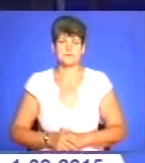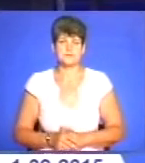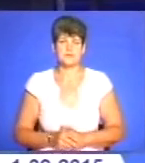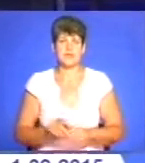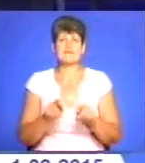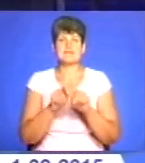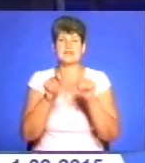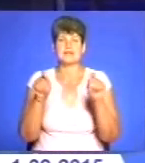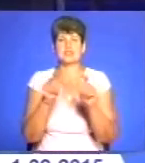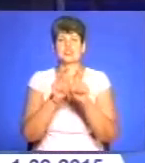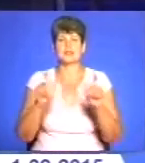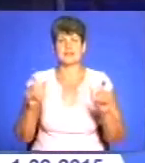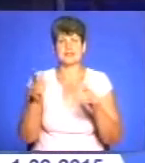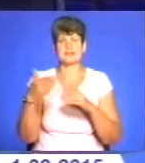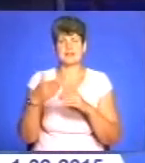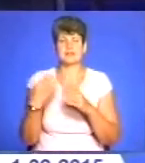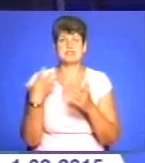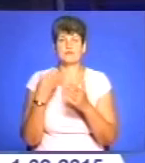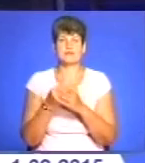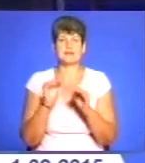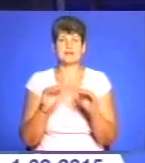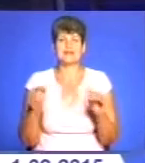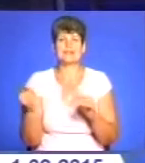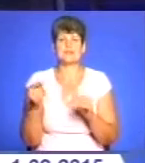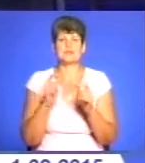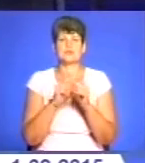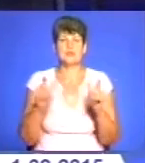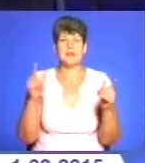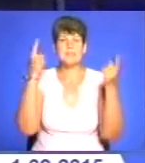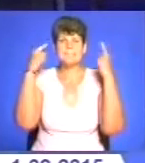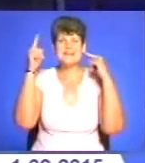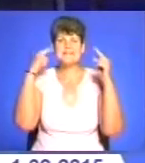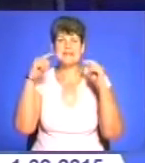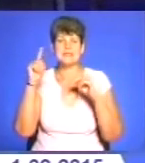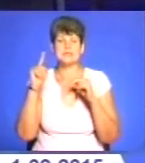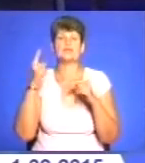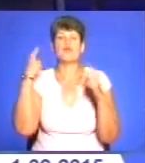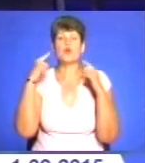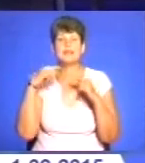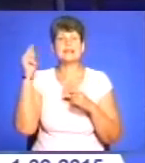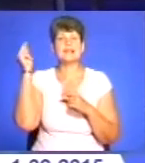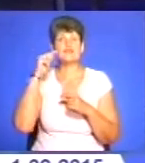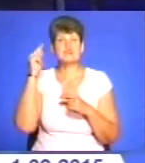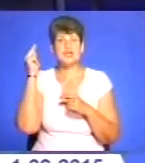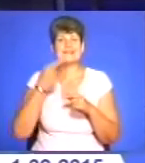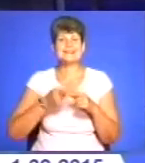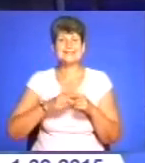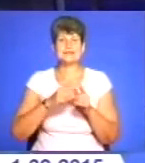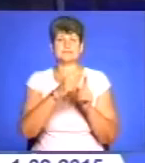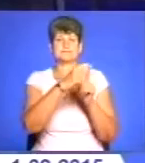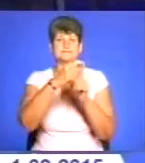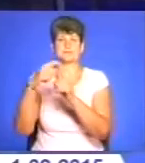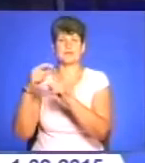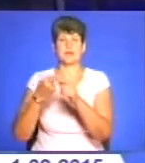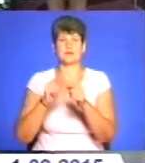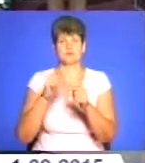Відкрили шкільні двері для своїх вихованців і Тернопільська школа мистецтв. Творити навчаючись – це девіз цього навчального